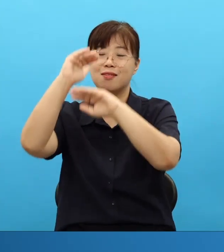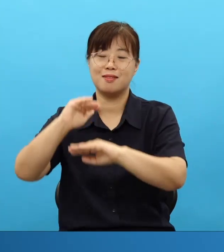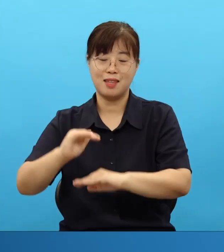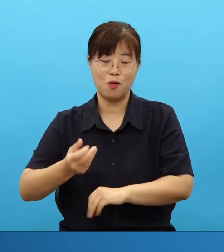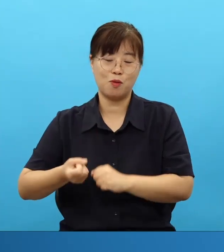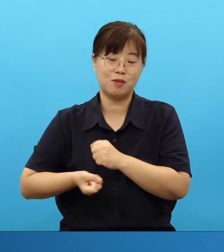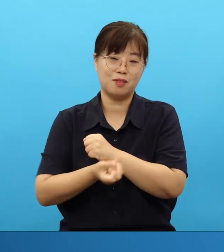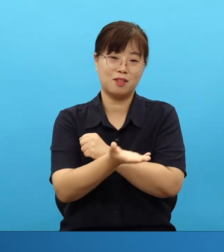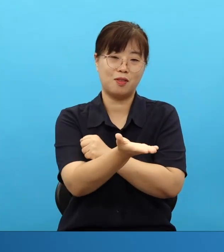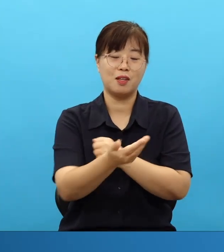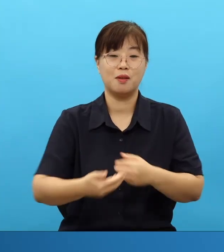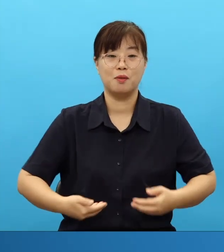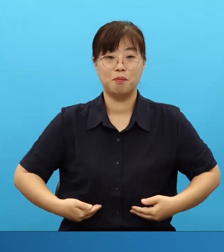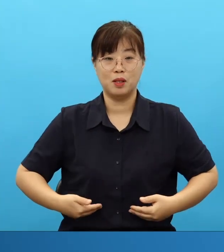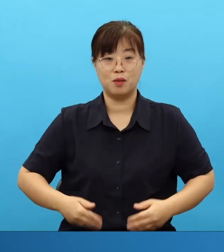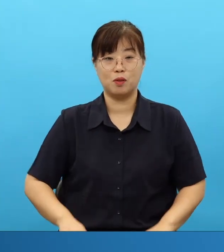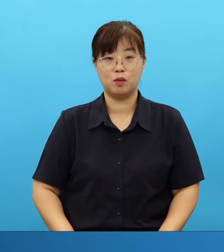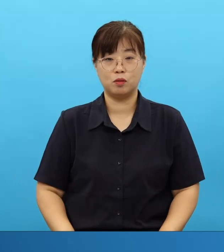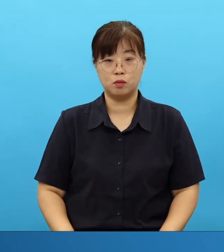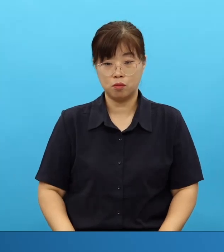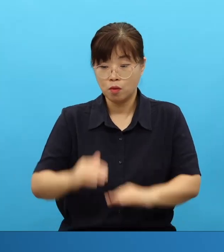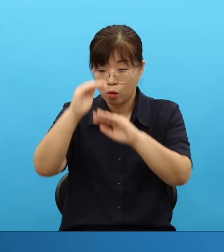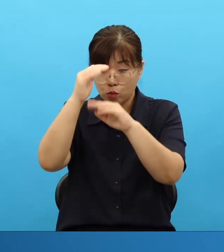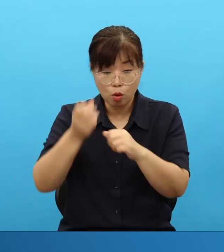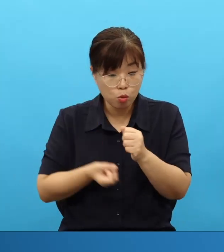전달해라 기도만 가지고